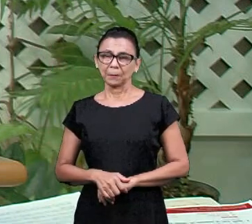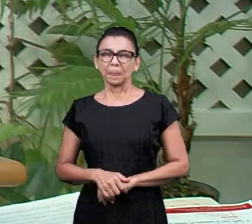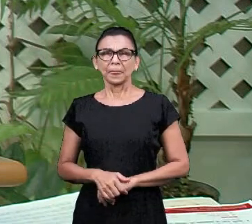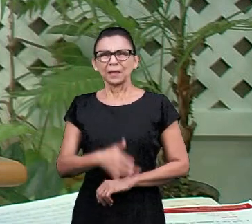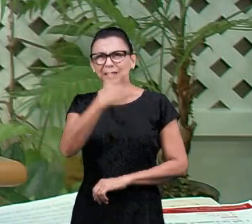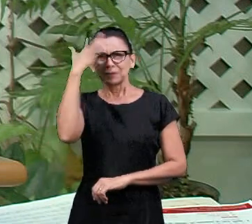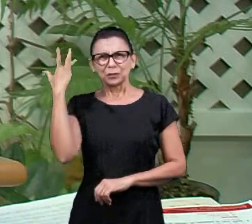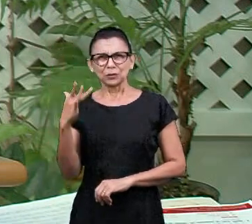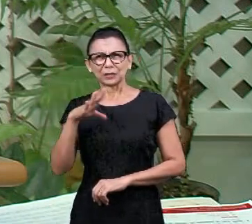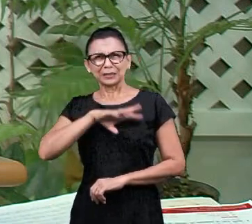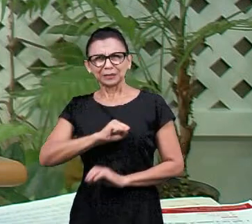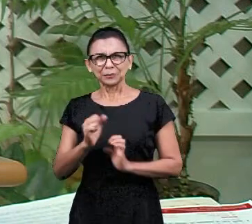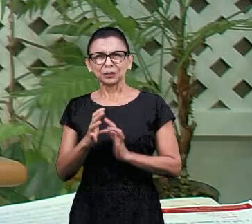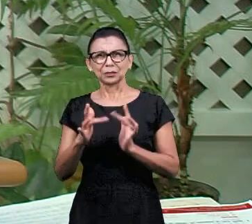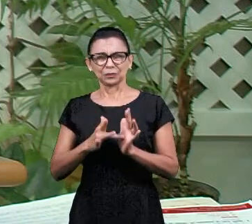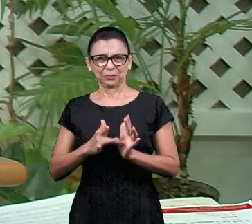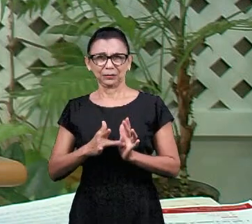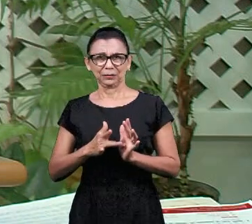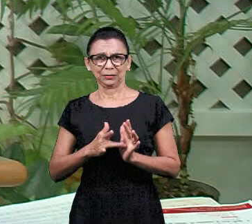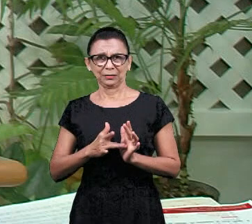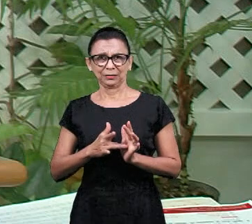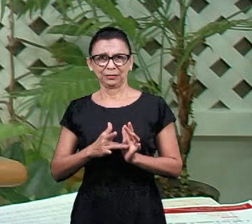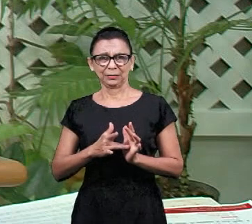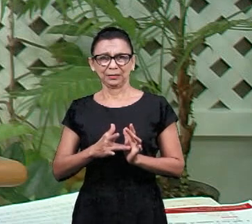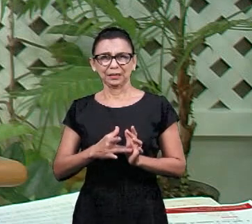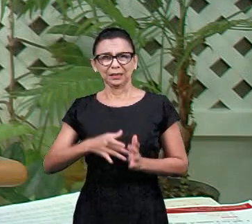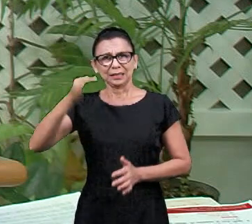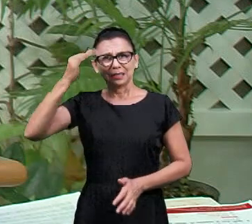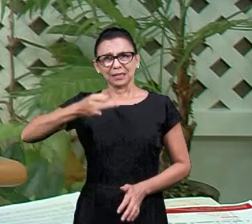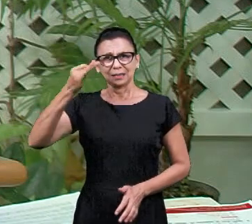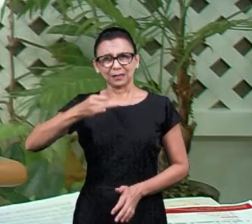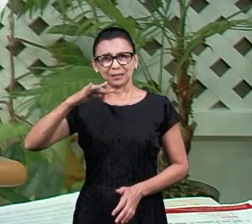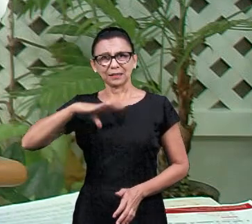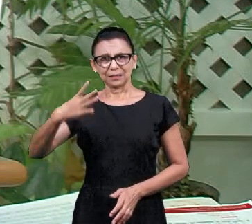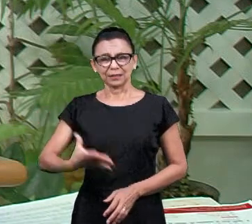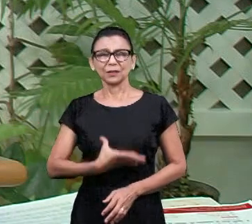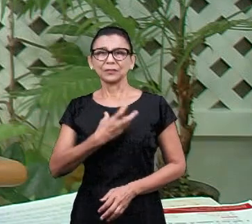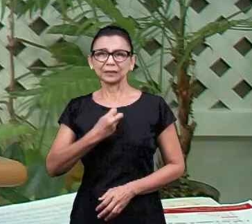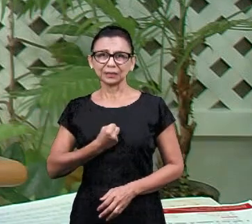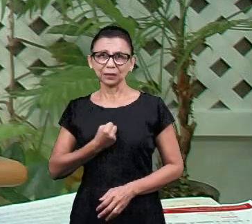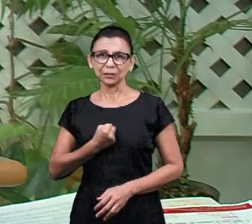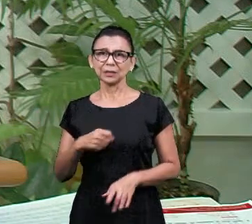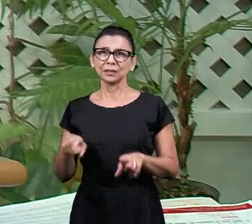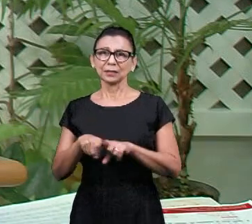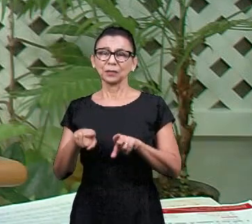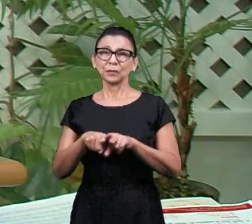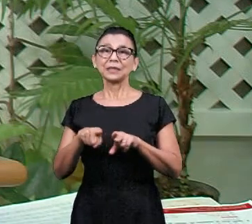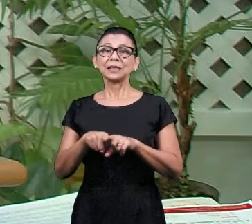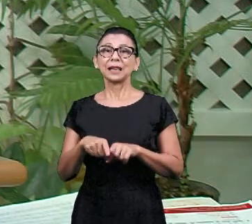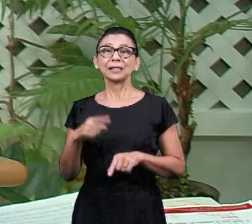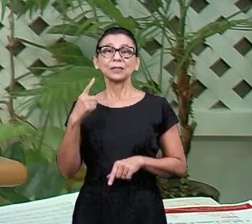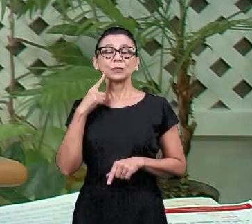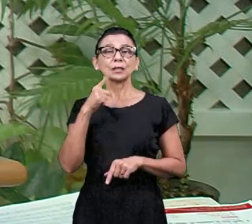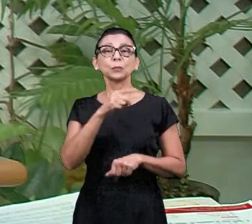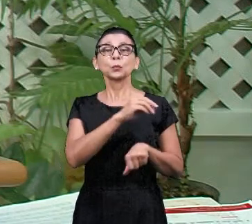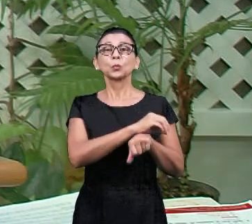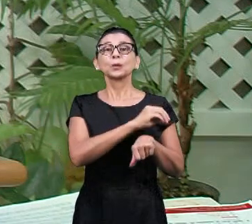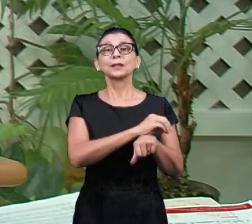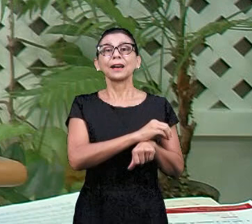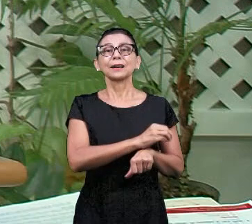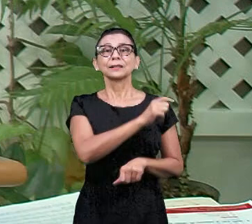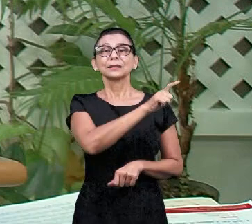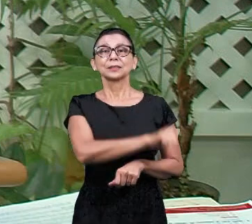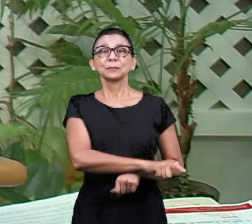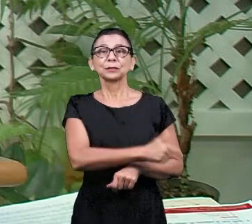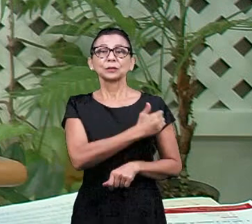l'ont, ils aiment Jésus, ils vont chercher ceux qui sont au bord du chemin. Ça, c'est votre prochain. C'est